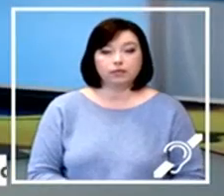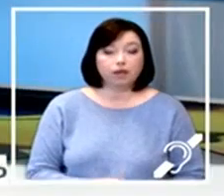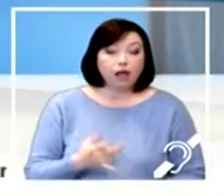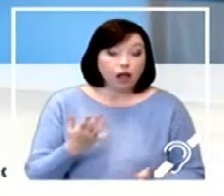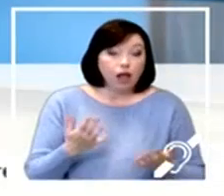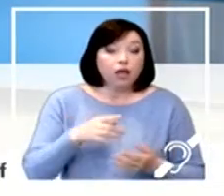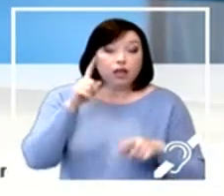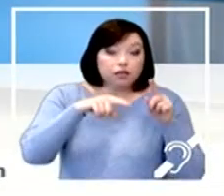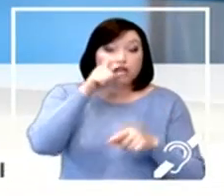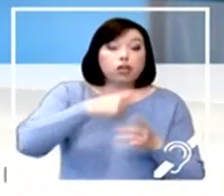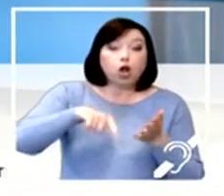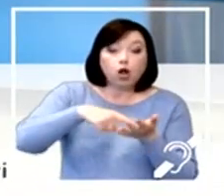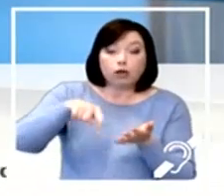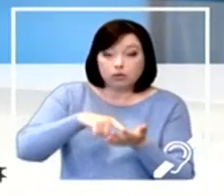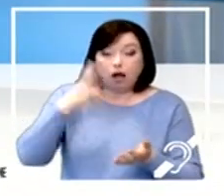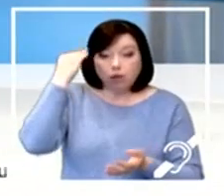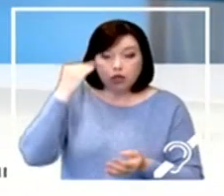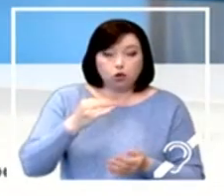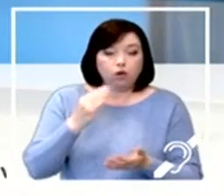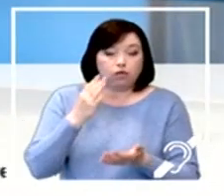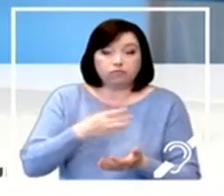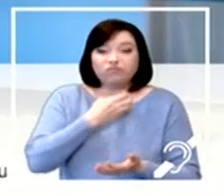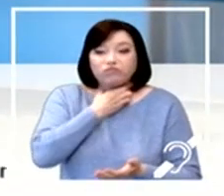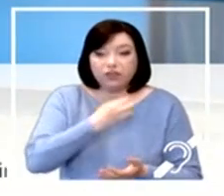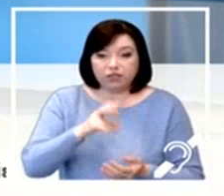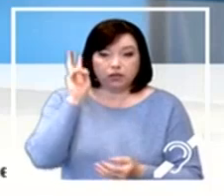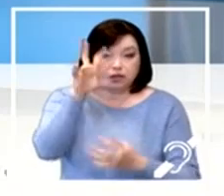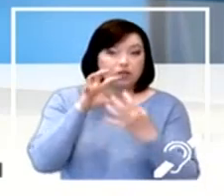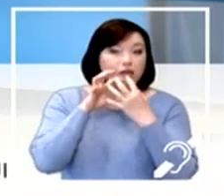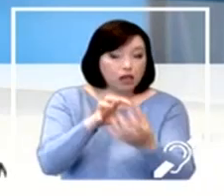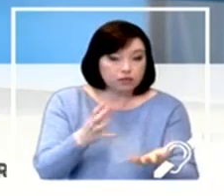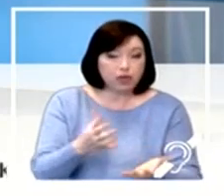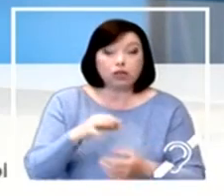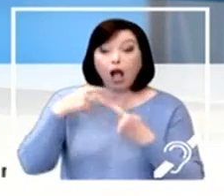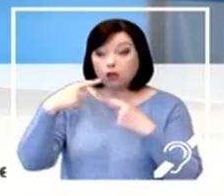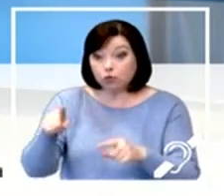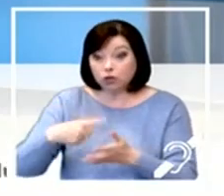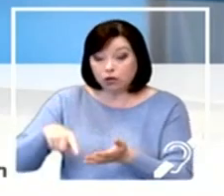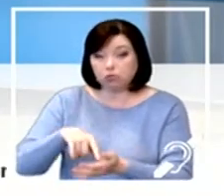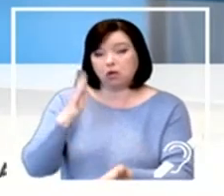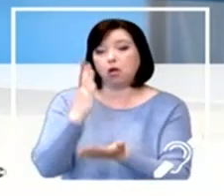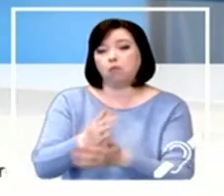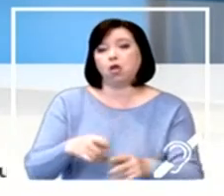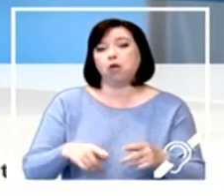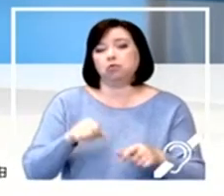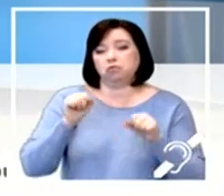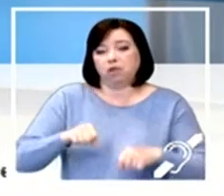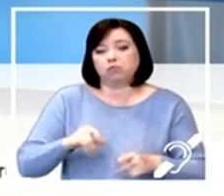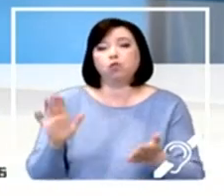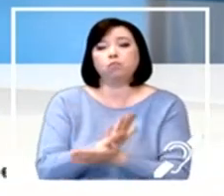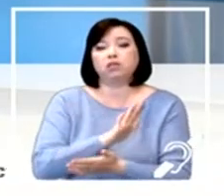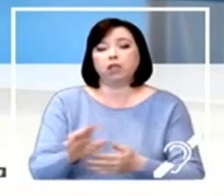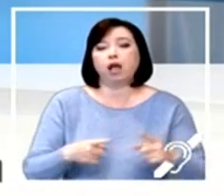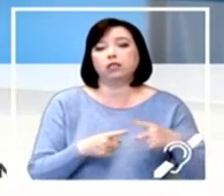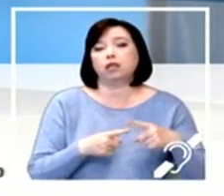În timp ce unele orașe din Republica Moldova se confruntă cu lipsa transportului public, în altele oamenii iau la dispoziție până și servicii